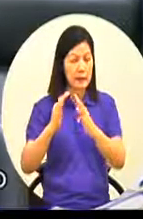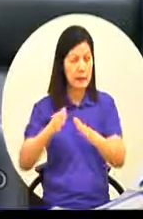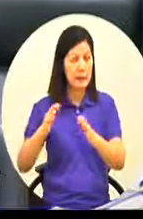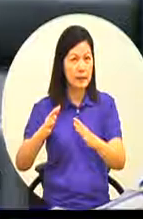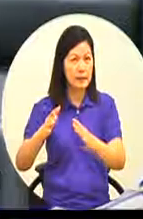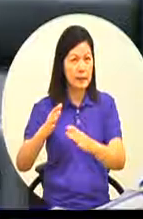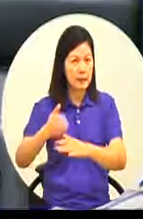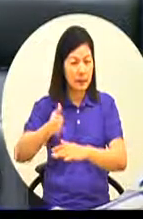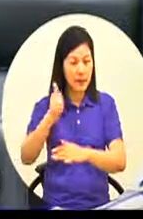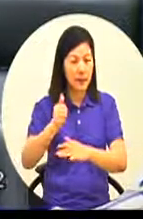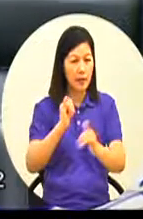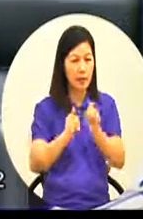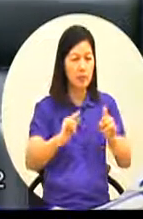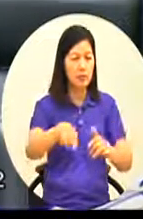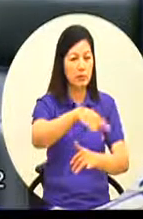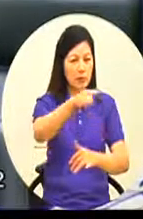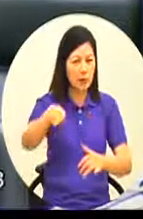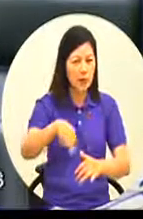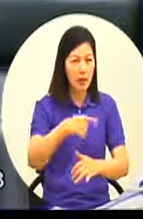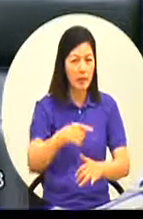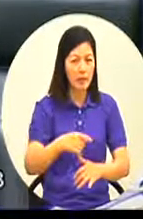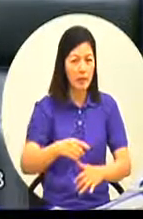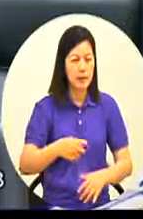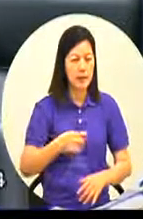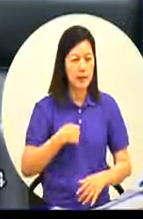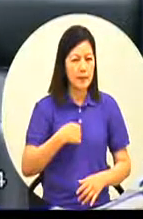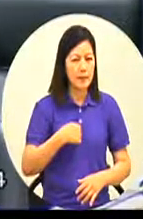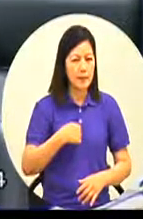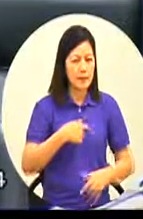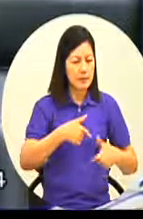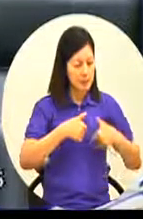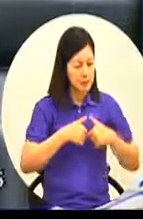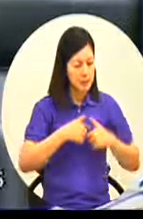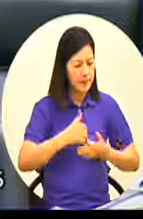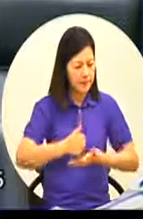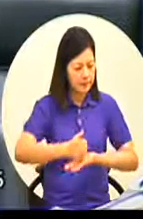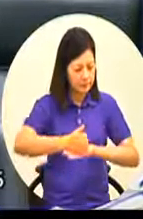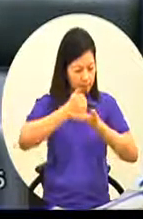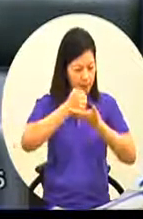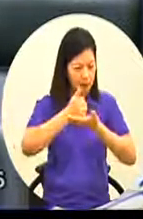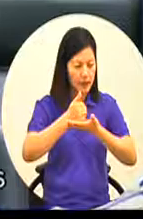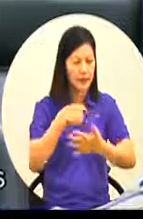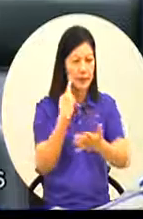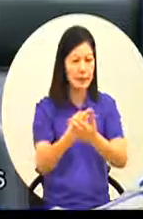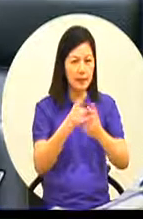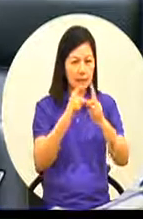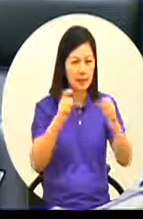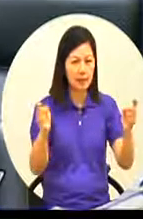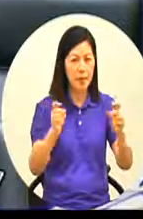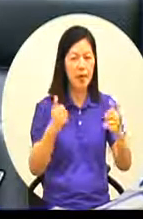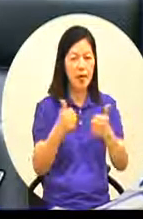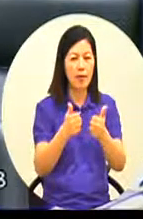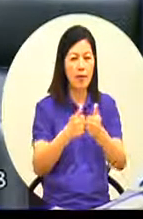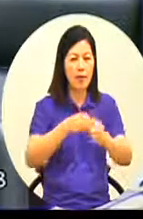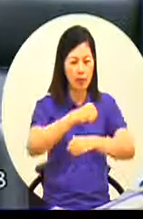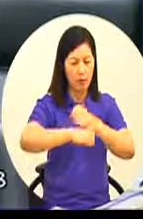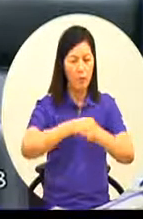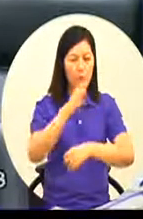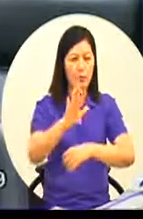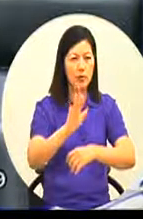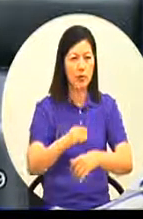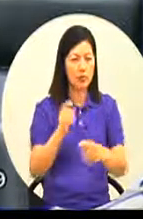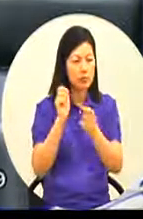哈啊，都以非常虔诚的心呐哈来参与我们的庙会活动啊哈啊，近来有民